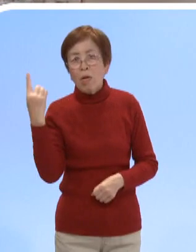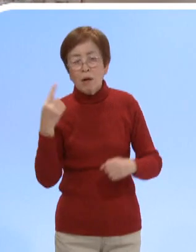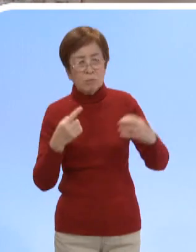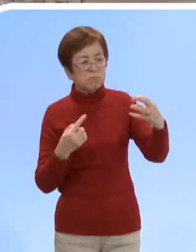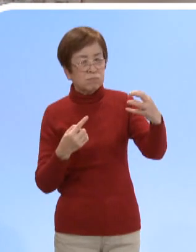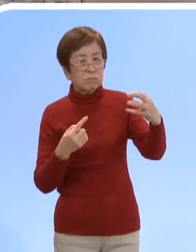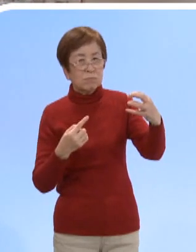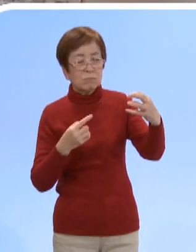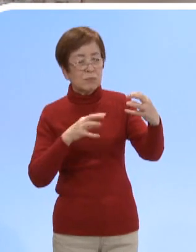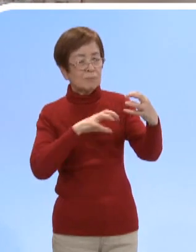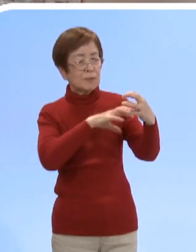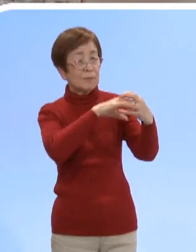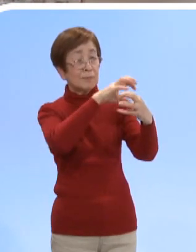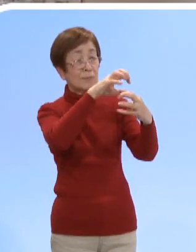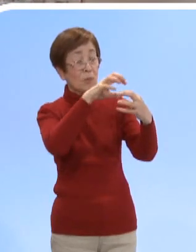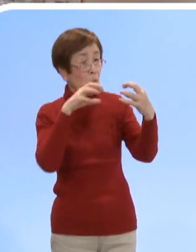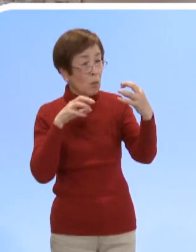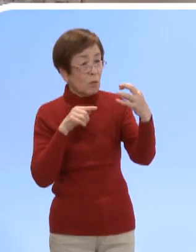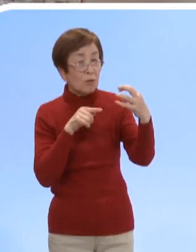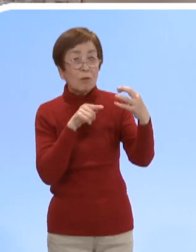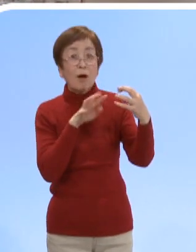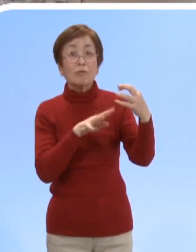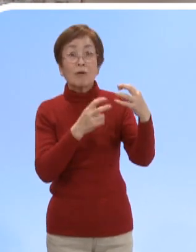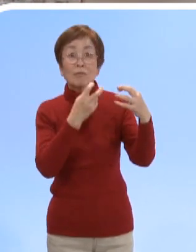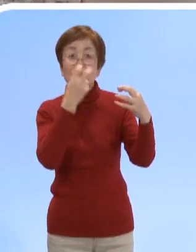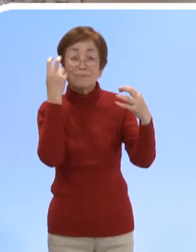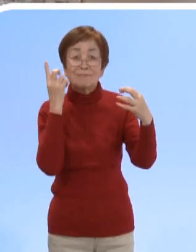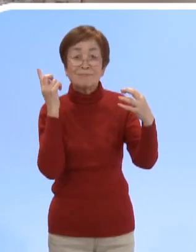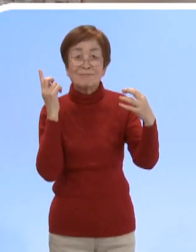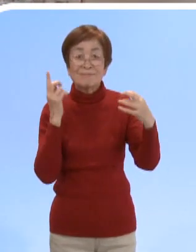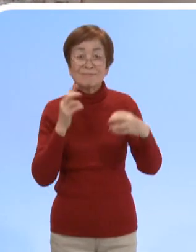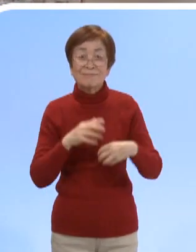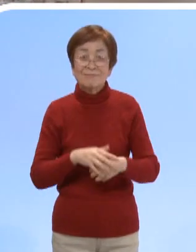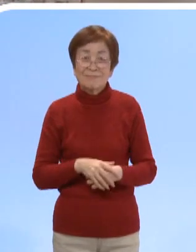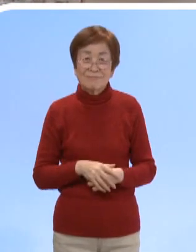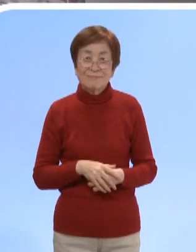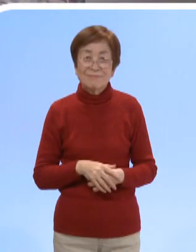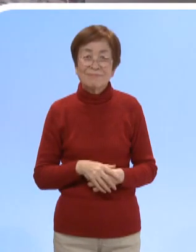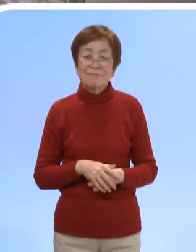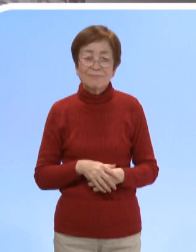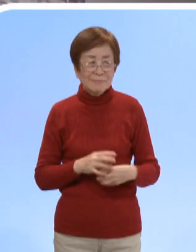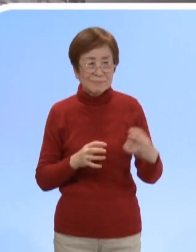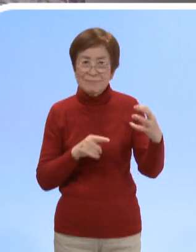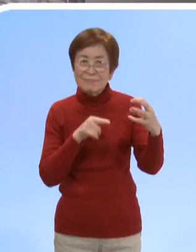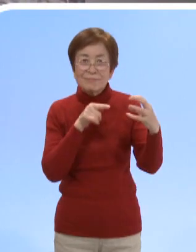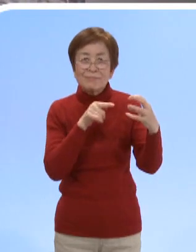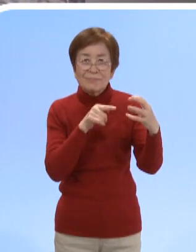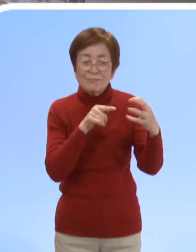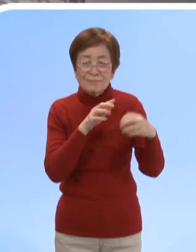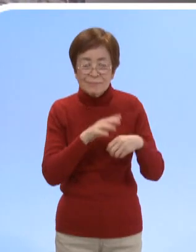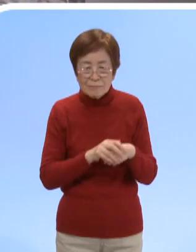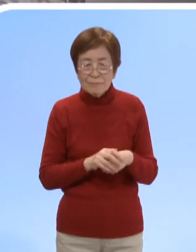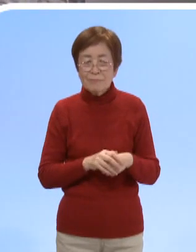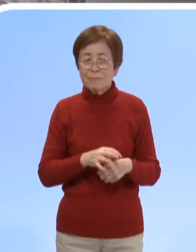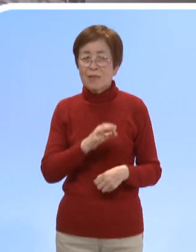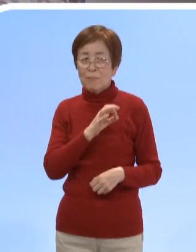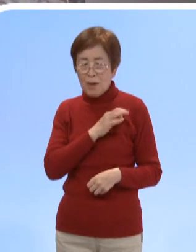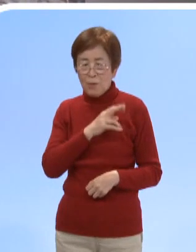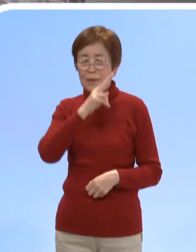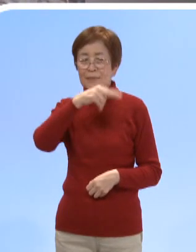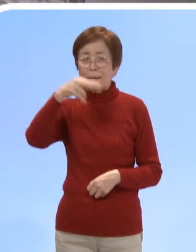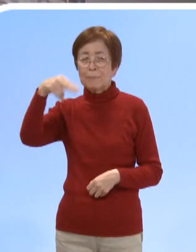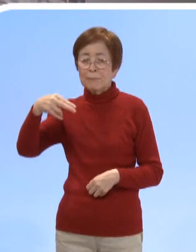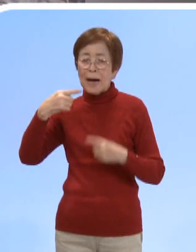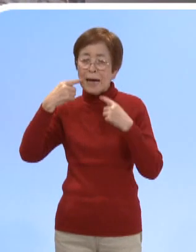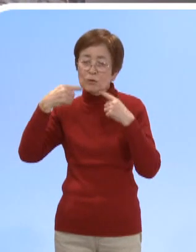している地層の中に大きなものが飛び出していたんだそうです。発見された恐竜の化石は丹波竜と名付